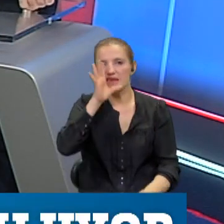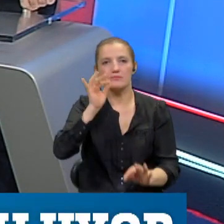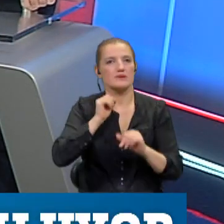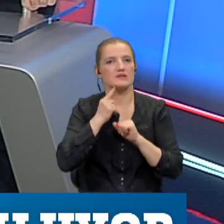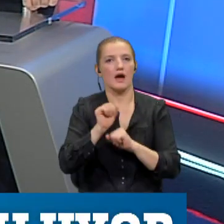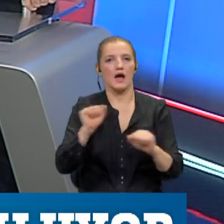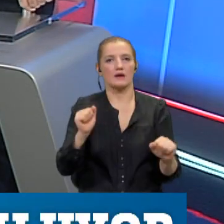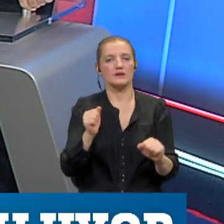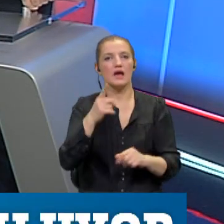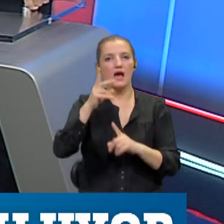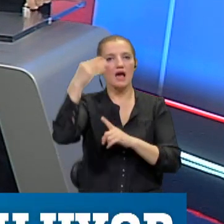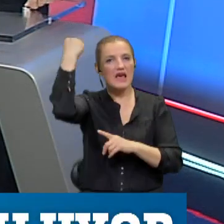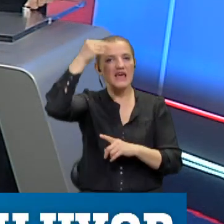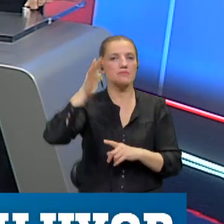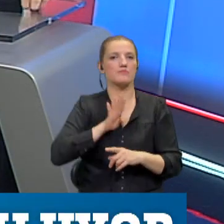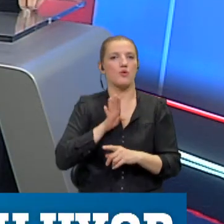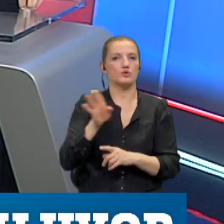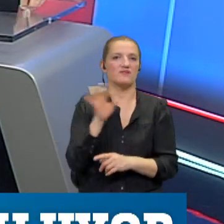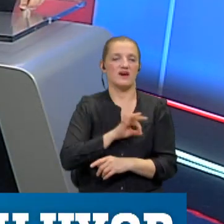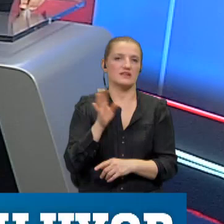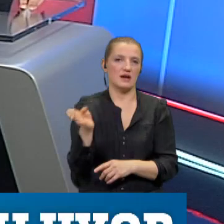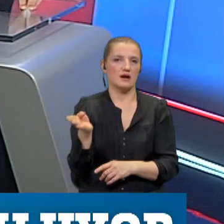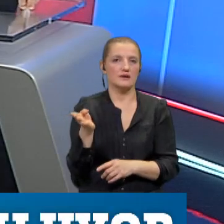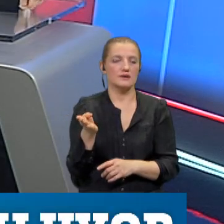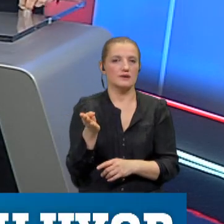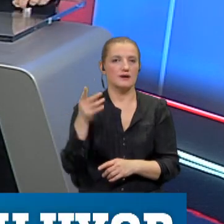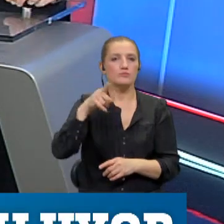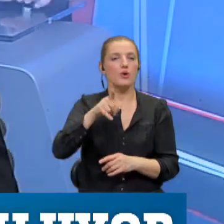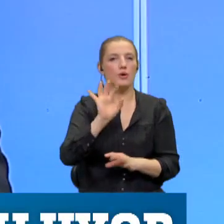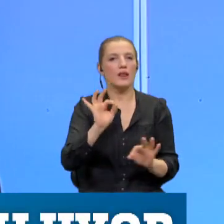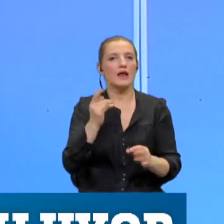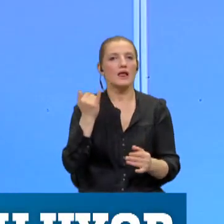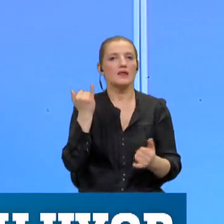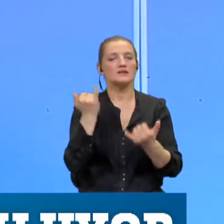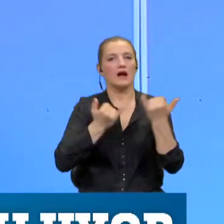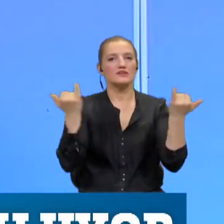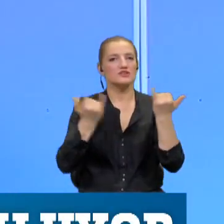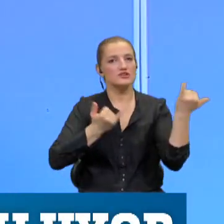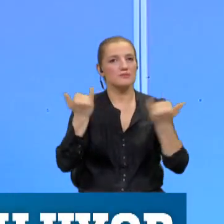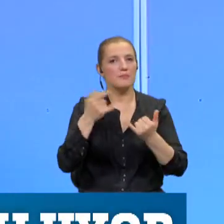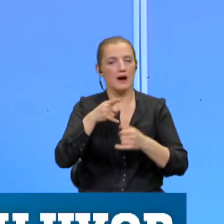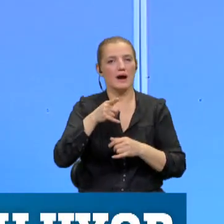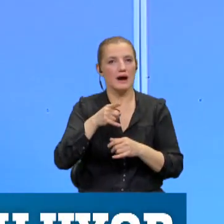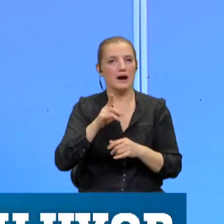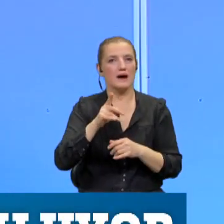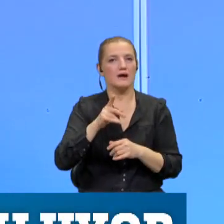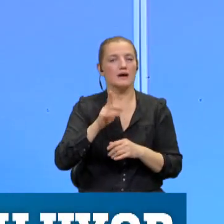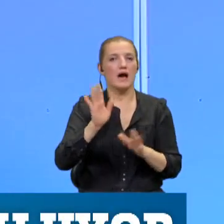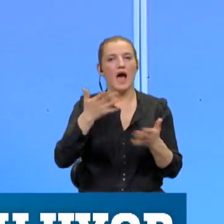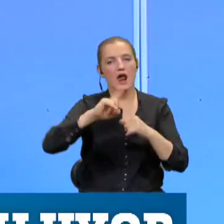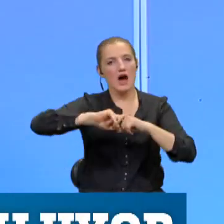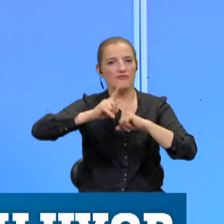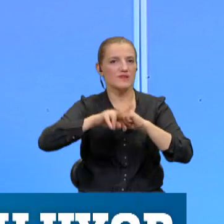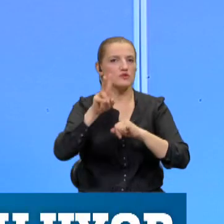ne dersin bilmem olmayan artık işime yarayacak ki ya bu bu tür tartışmalar da şöyle bir şey varken Şimdi sen her